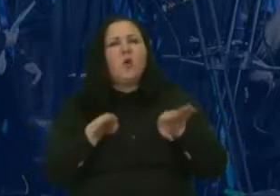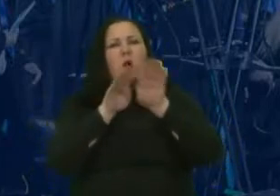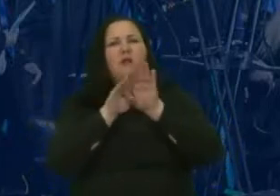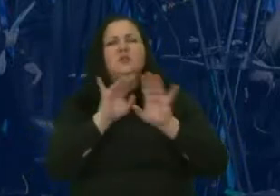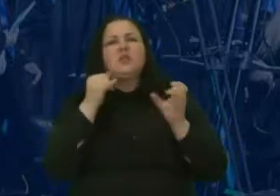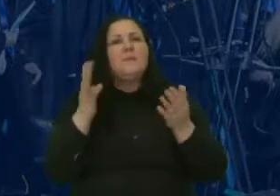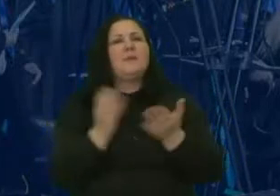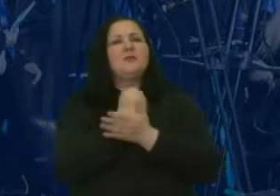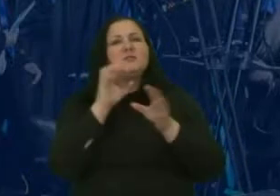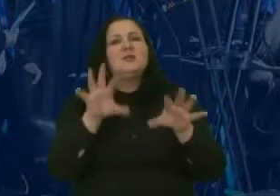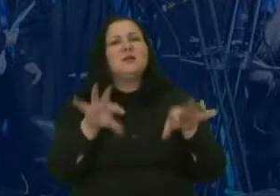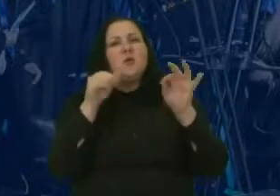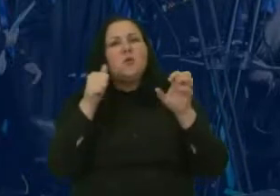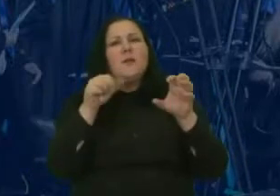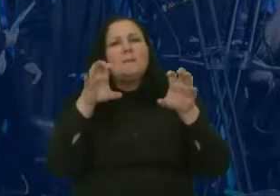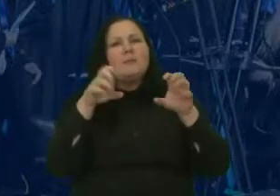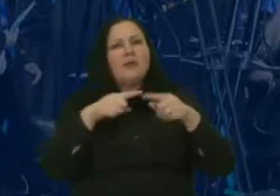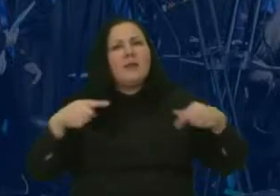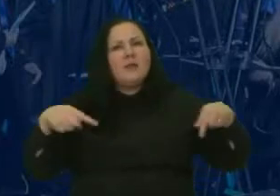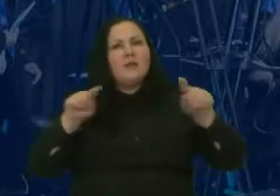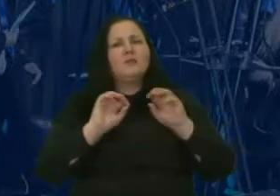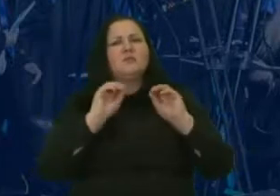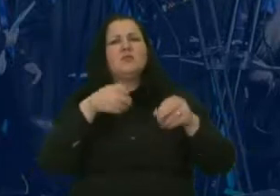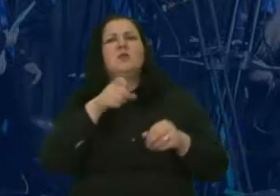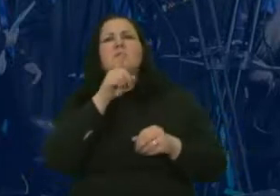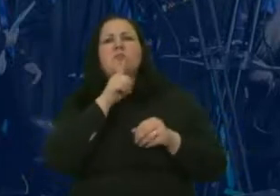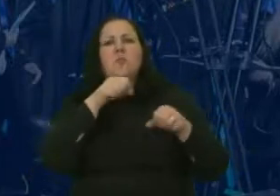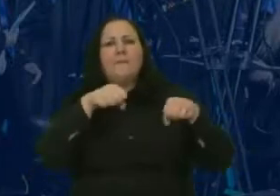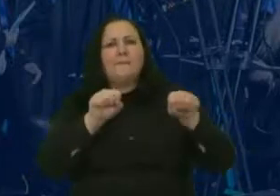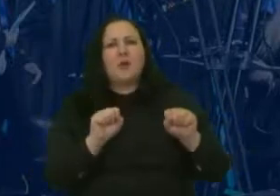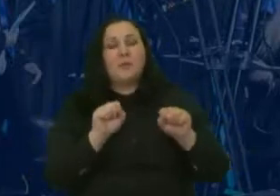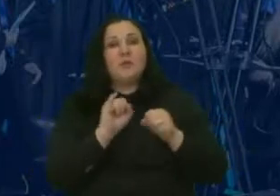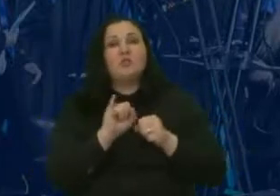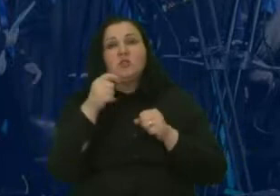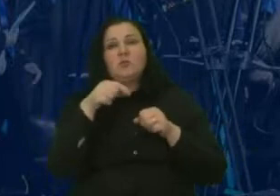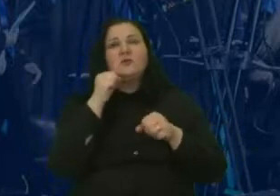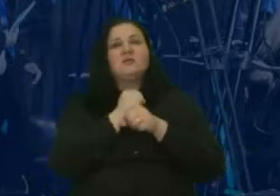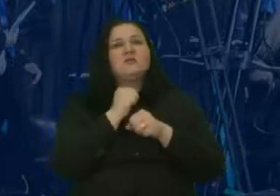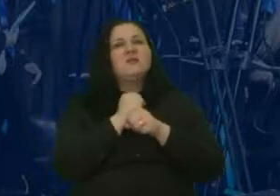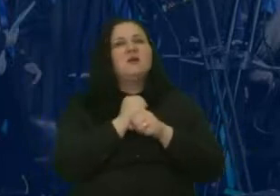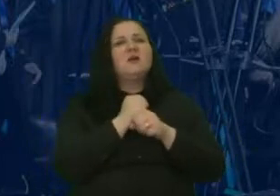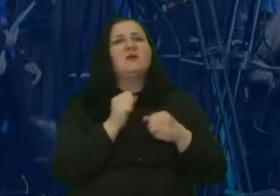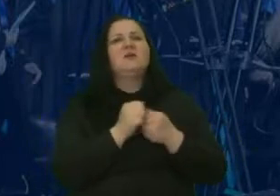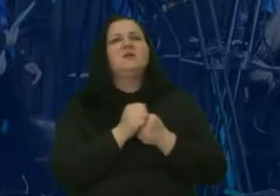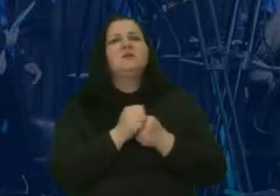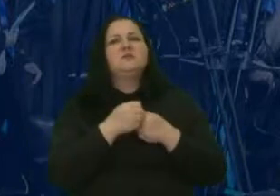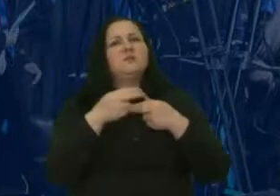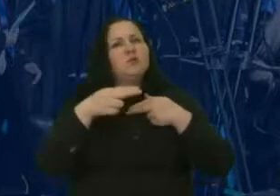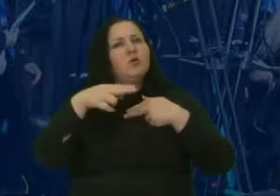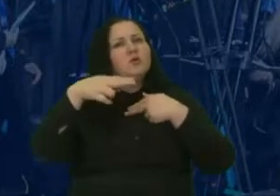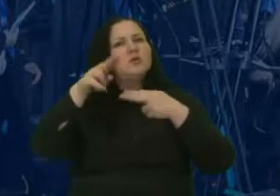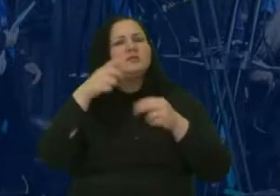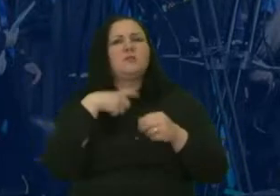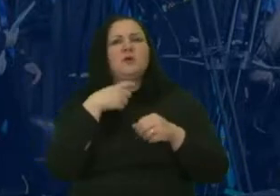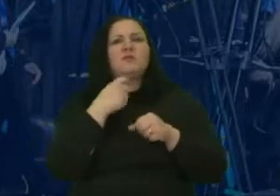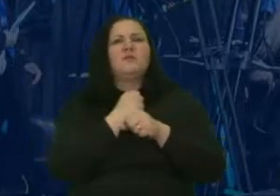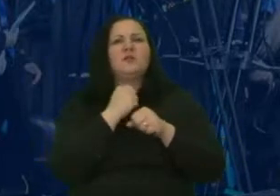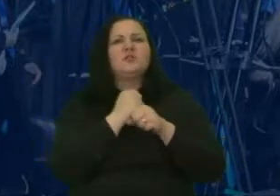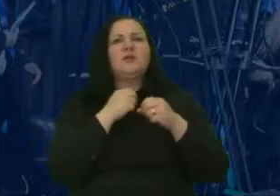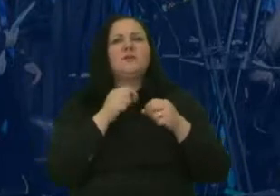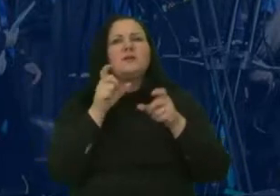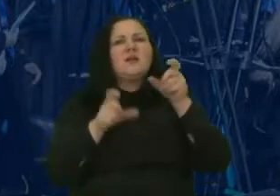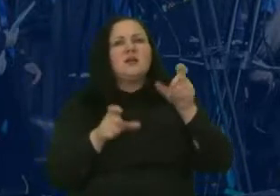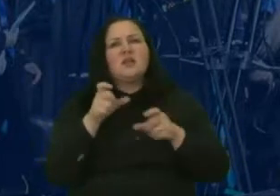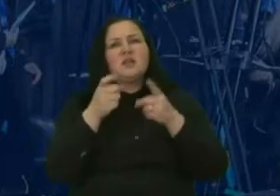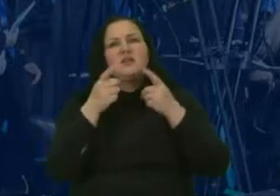reușit să prindem un teren să găsim să l trecem în proprietate să face și acuma practic să se facă SF ul să demareze SF ul să se poată realiza creșa din